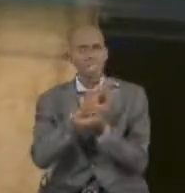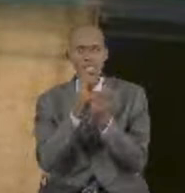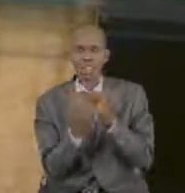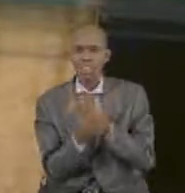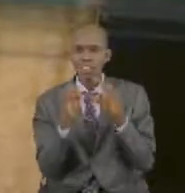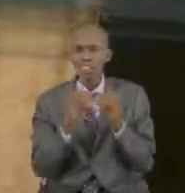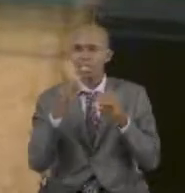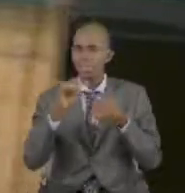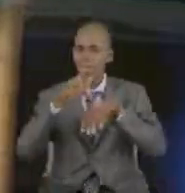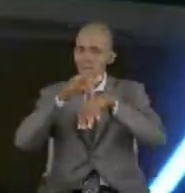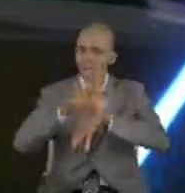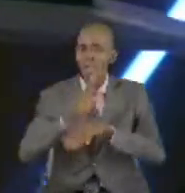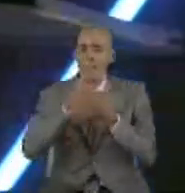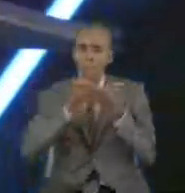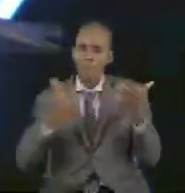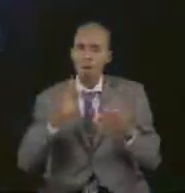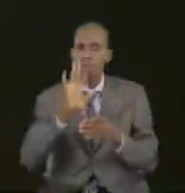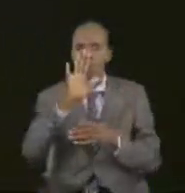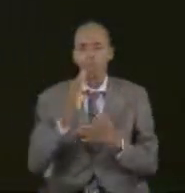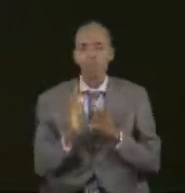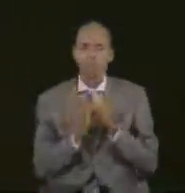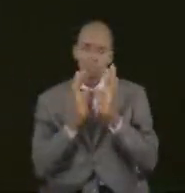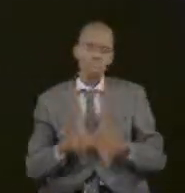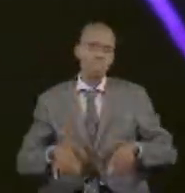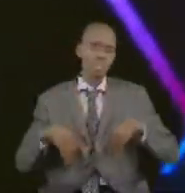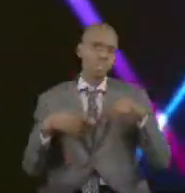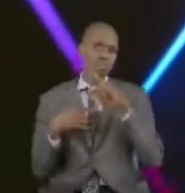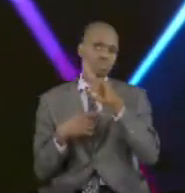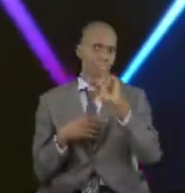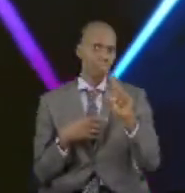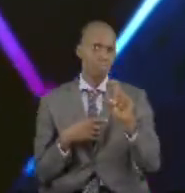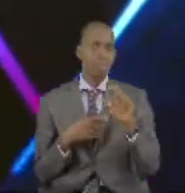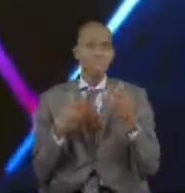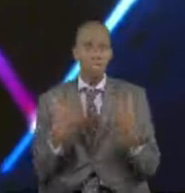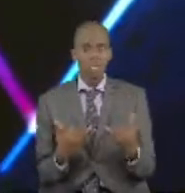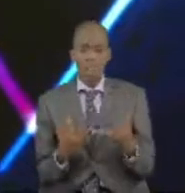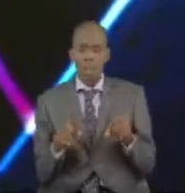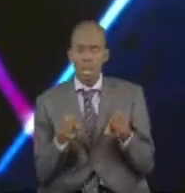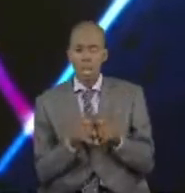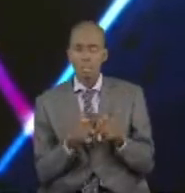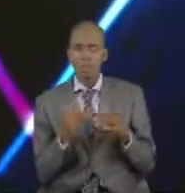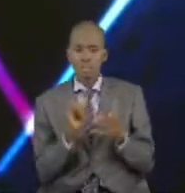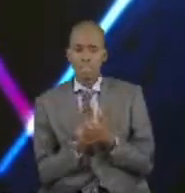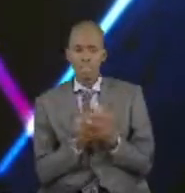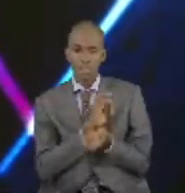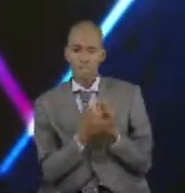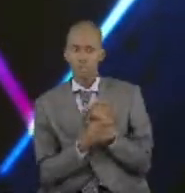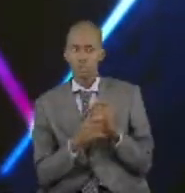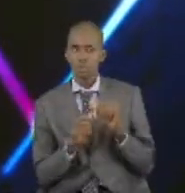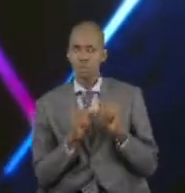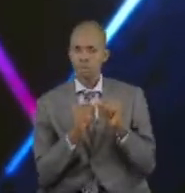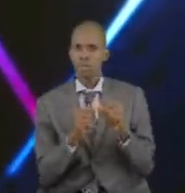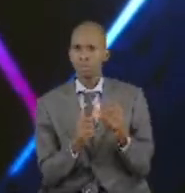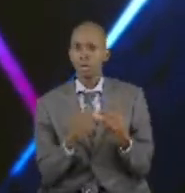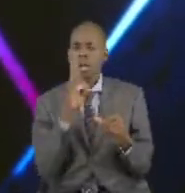dans cette première partie de votre vie chrétienne est ce que ce changement continu est ce que vous êtes fortifiée